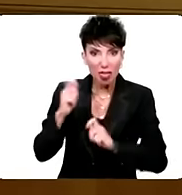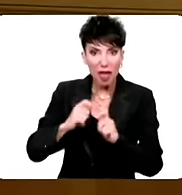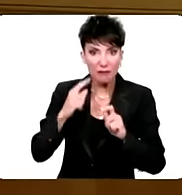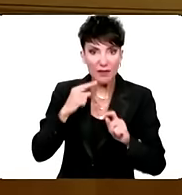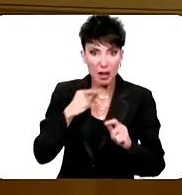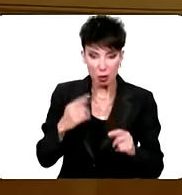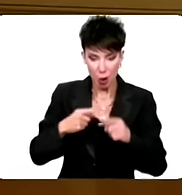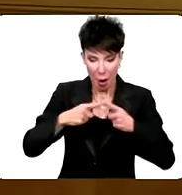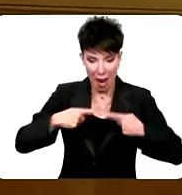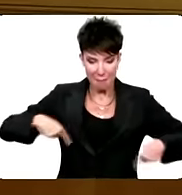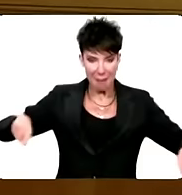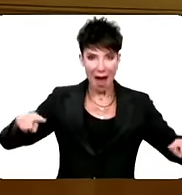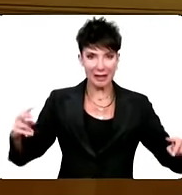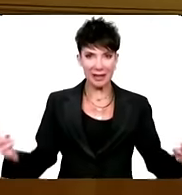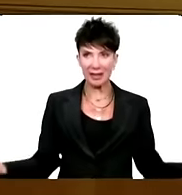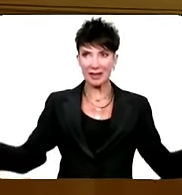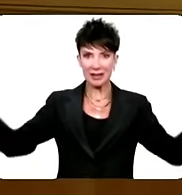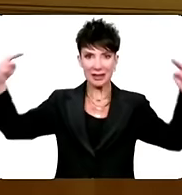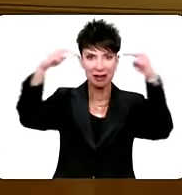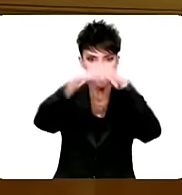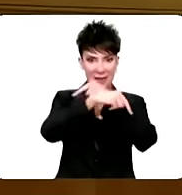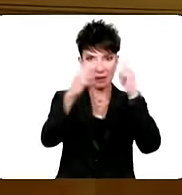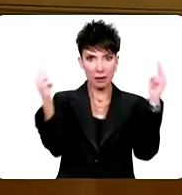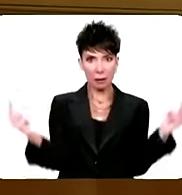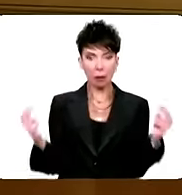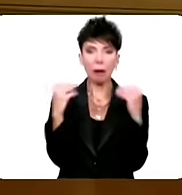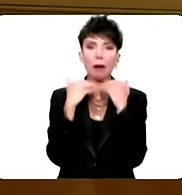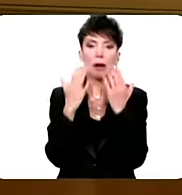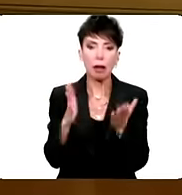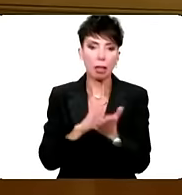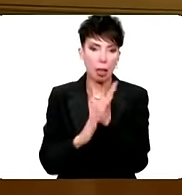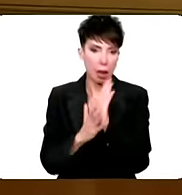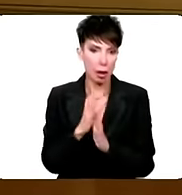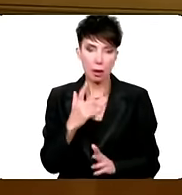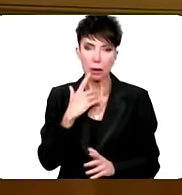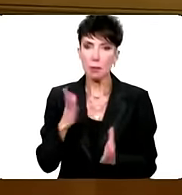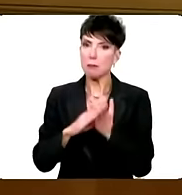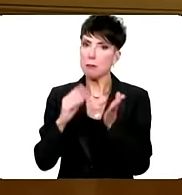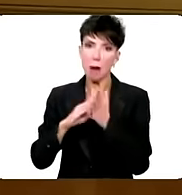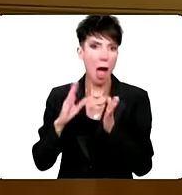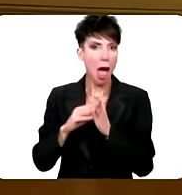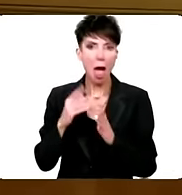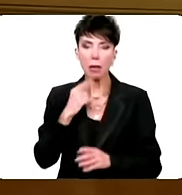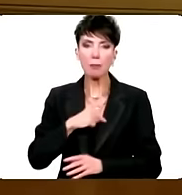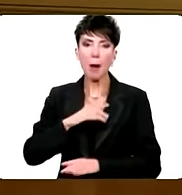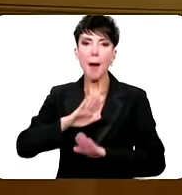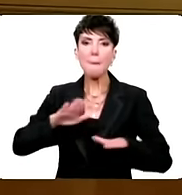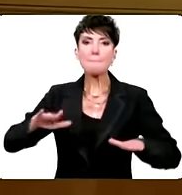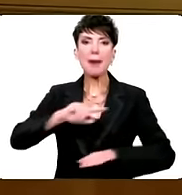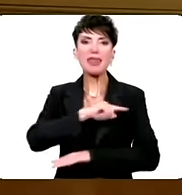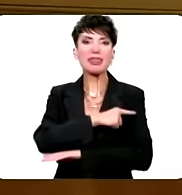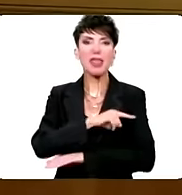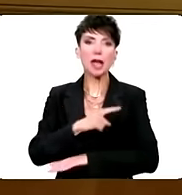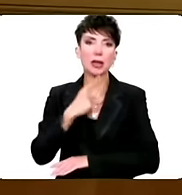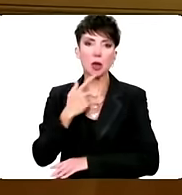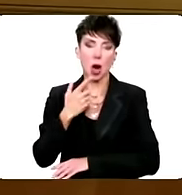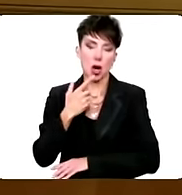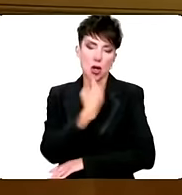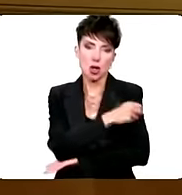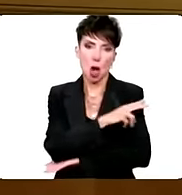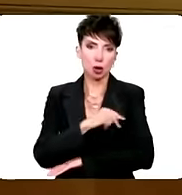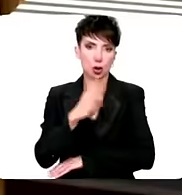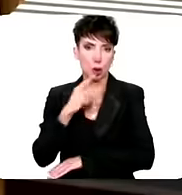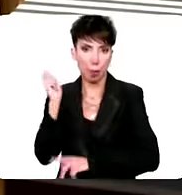από 40 κύματα. Δεν μπορώ να χτίσω το παιδιατρικό νοσοκομείο μέσα σε ένα χρόνο. Αλλά το 27 θα είναι έτοιμο. Οπότε τότε νομίζω θα κρυθούμε και